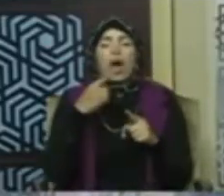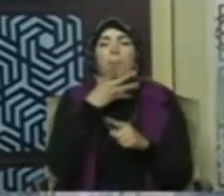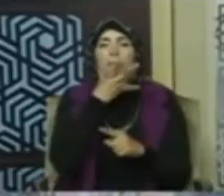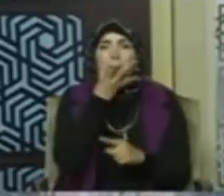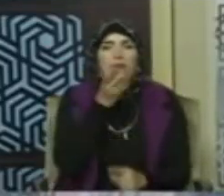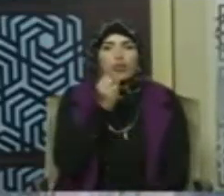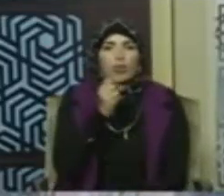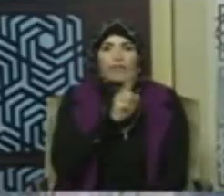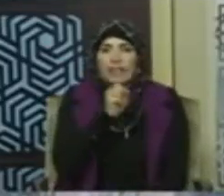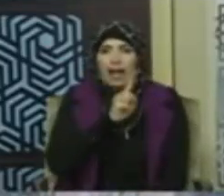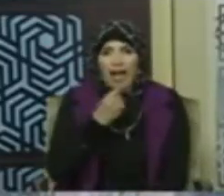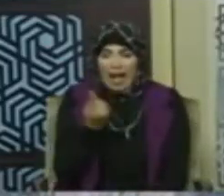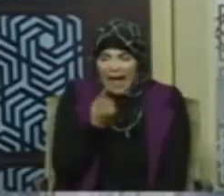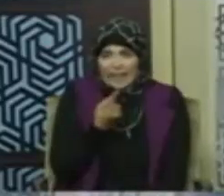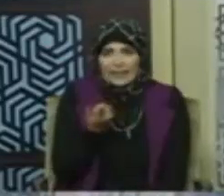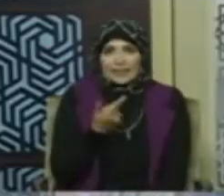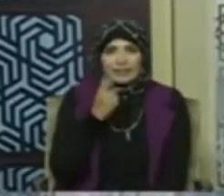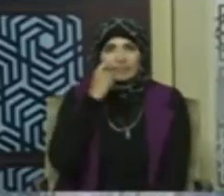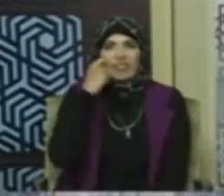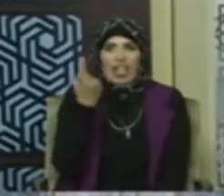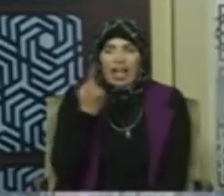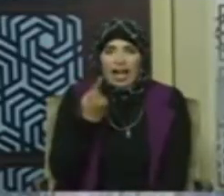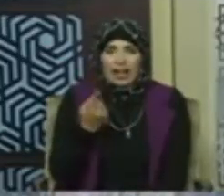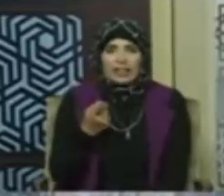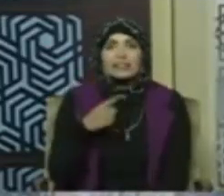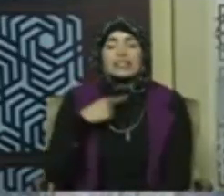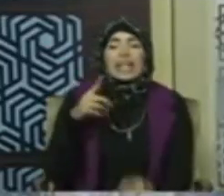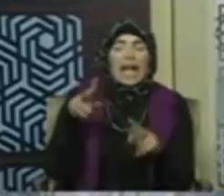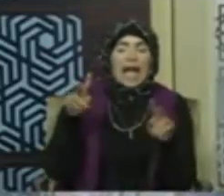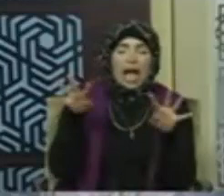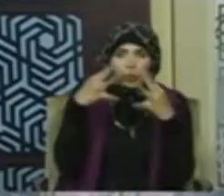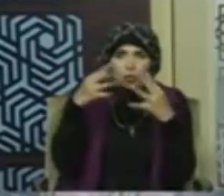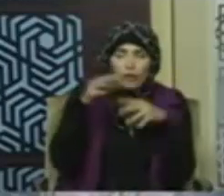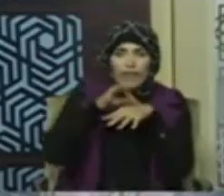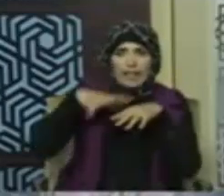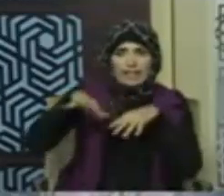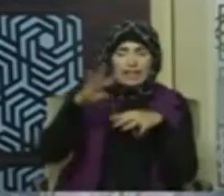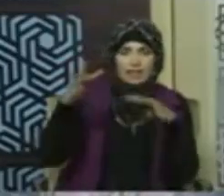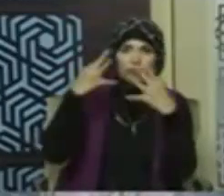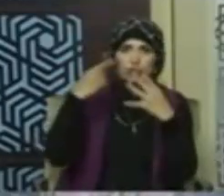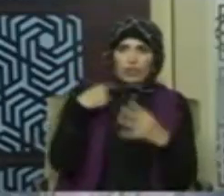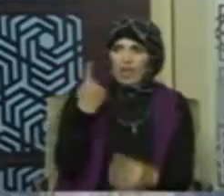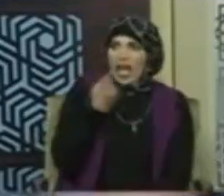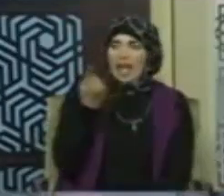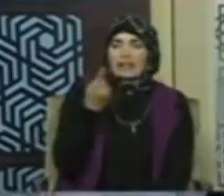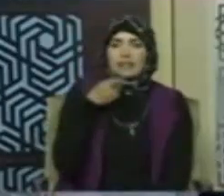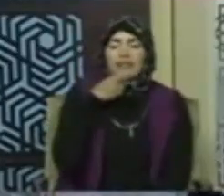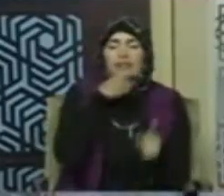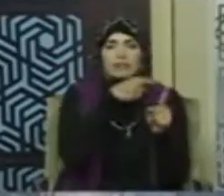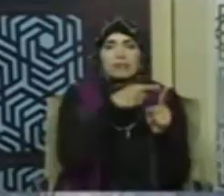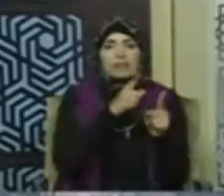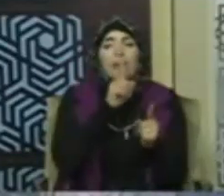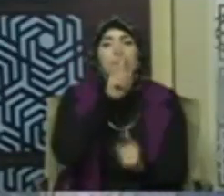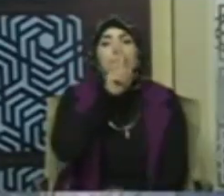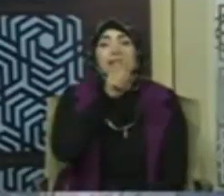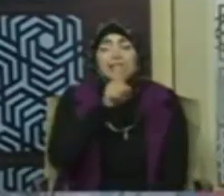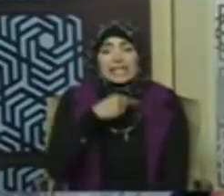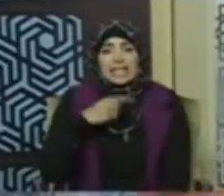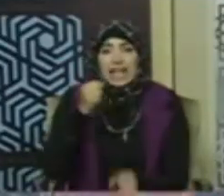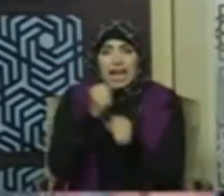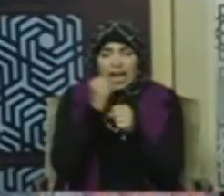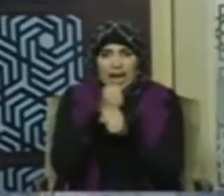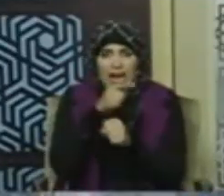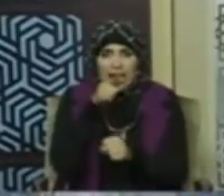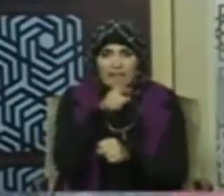انكسارا ويستحي أن يرى الناس، هذا ما زال فيه بقية للعودة. أما الذي يفعل ما